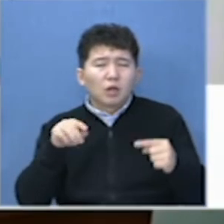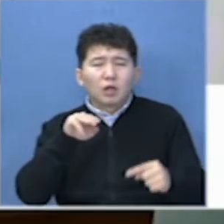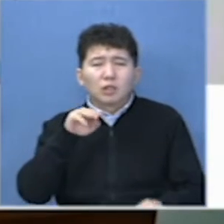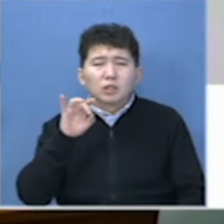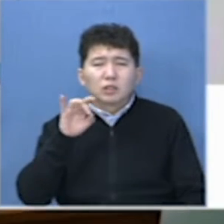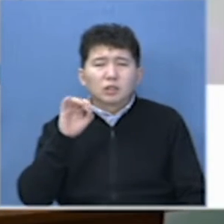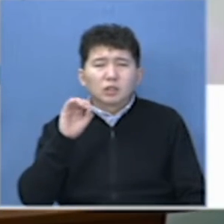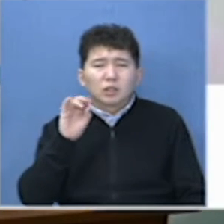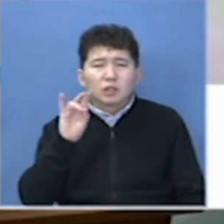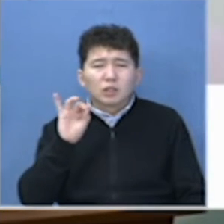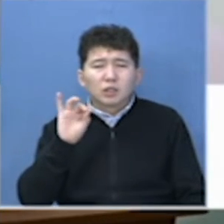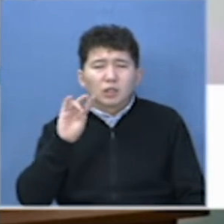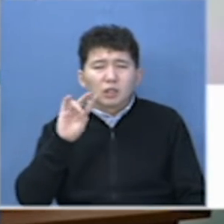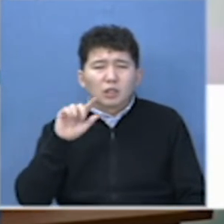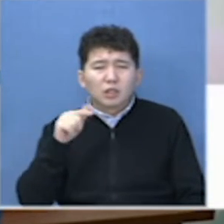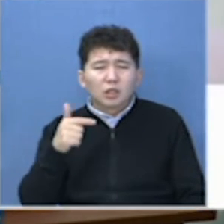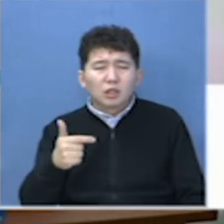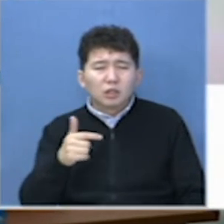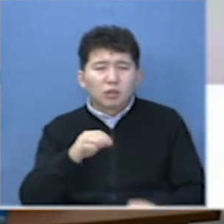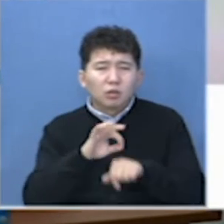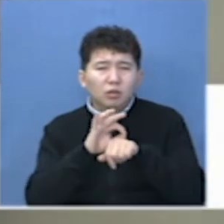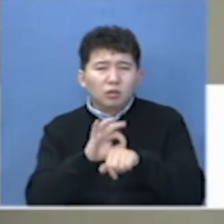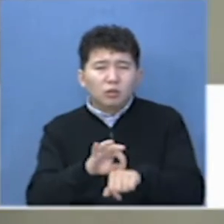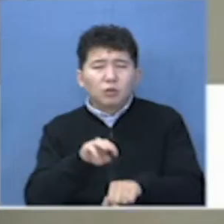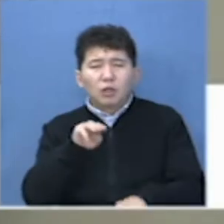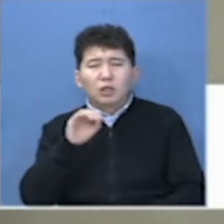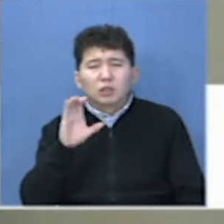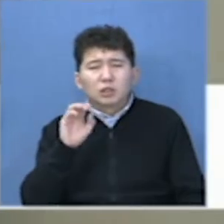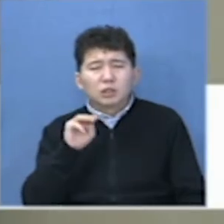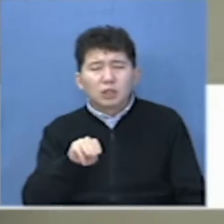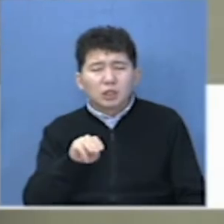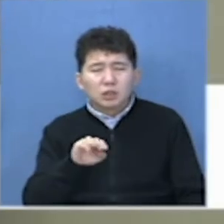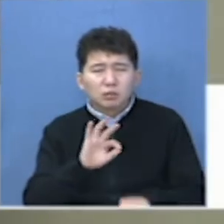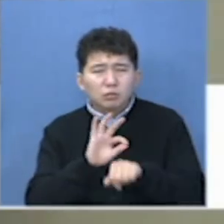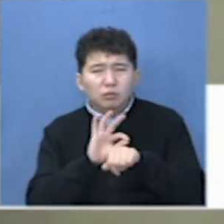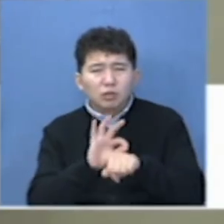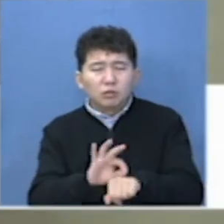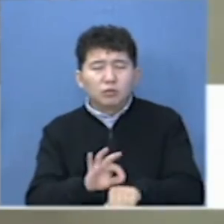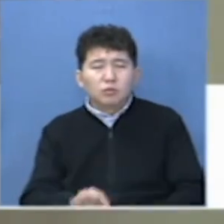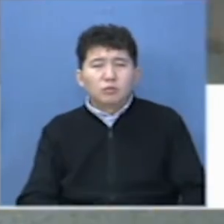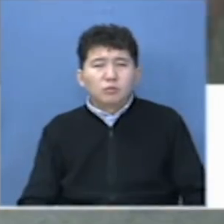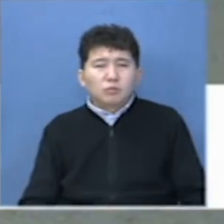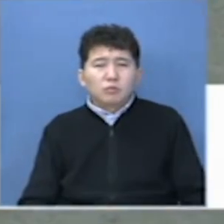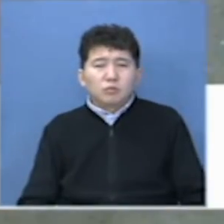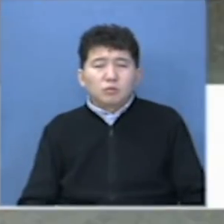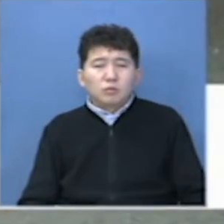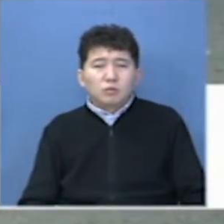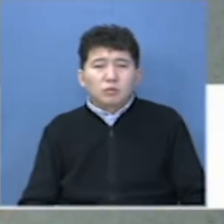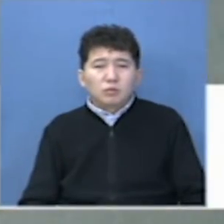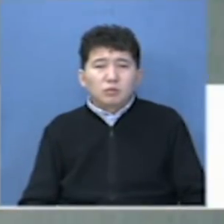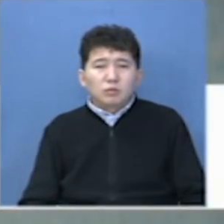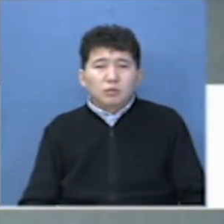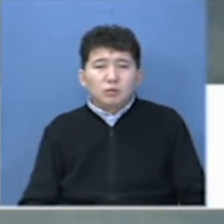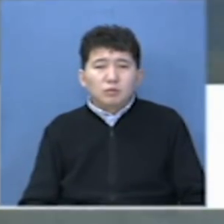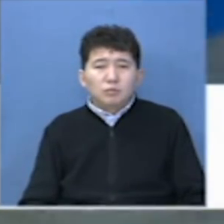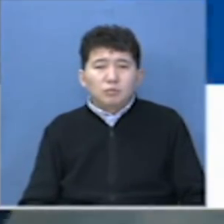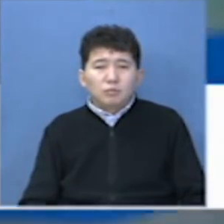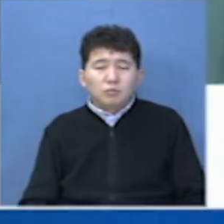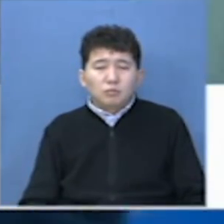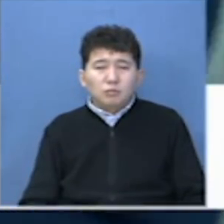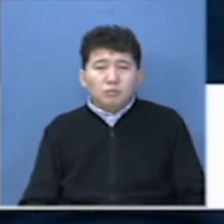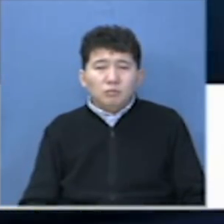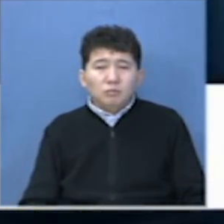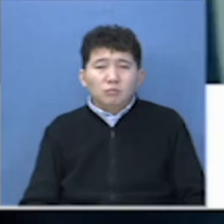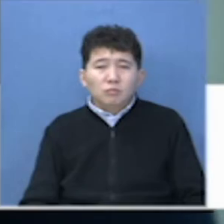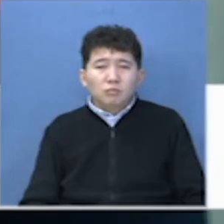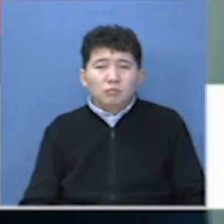тесттер жүргіземіз. Қала тұрғындары да қазіргі таңда маманға жиі жүгінуде. Мен осы Әсем